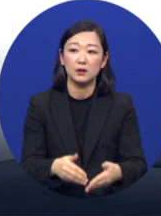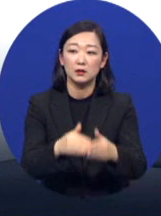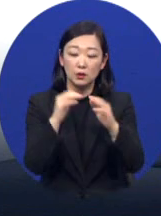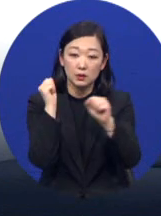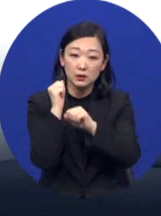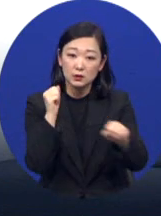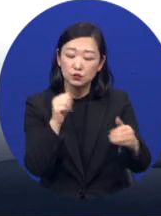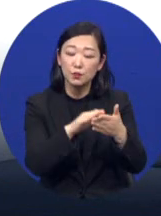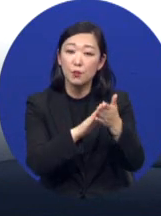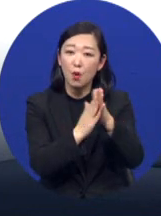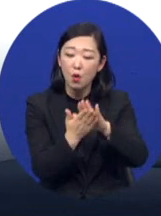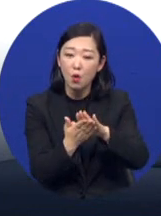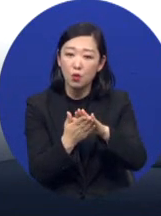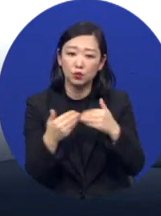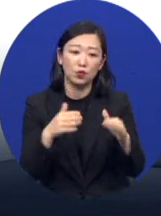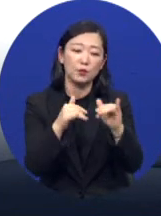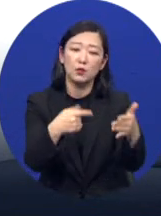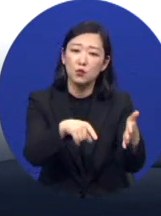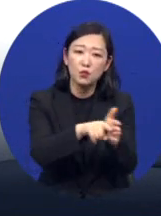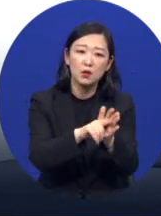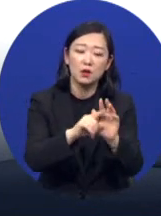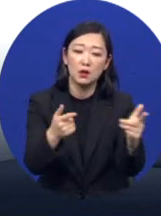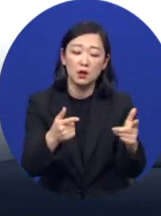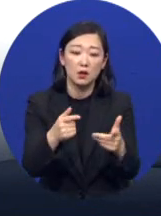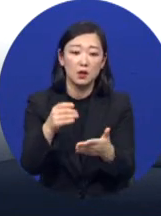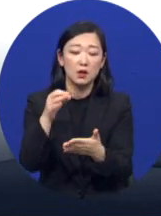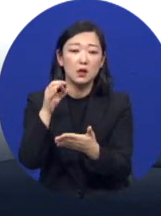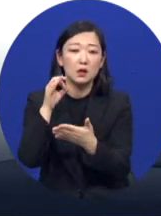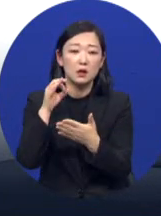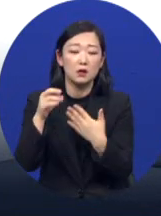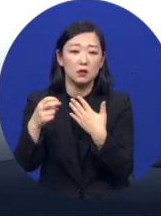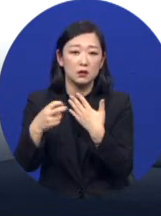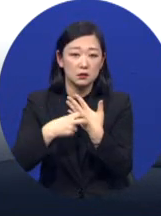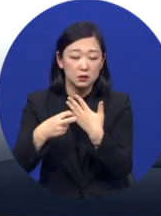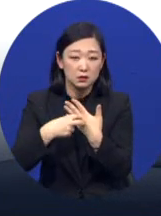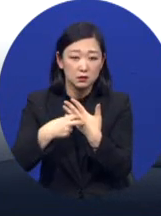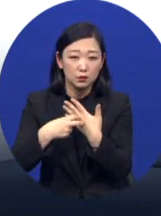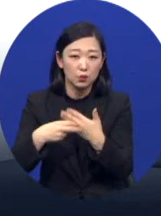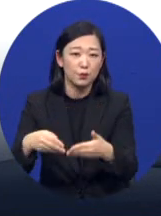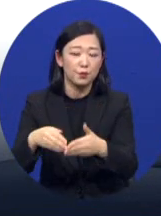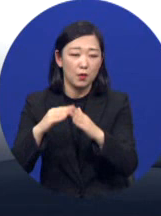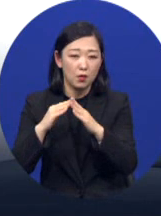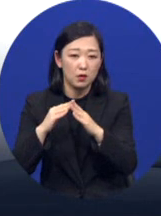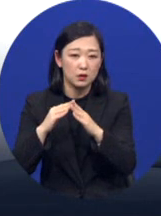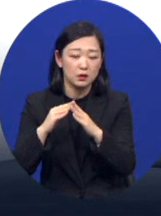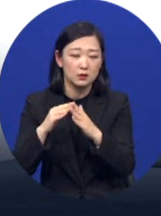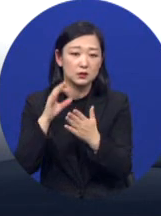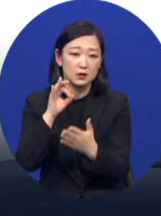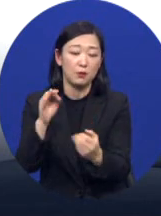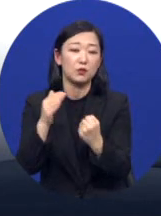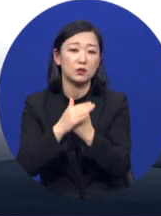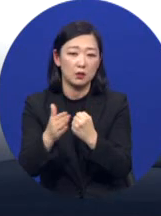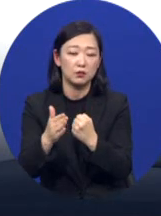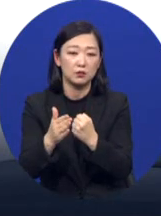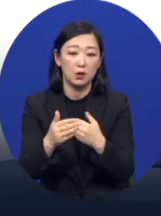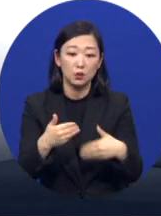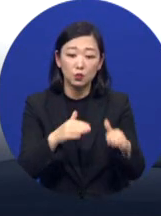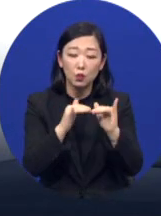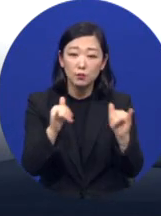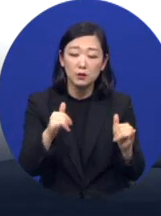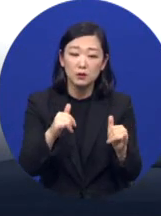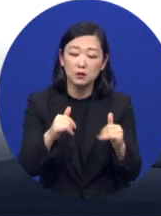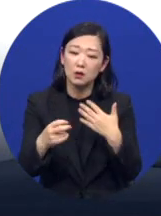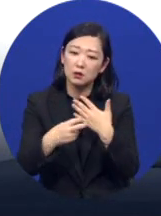제주도민들을 위해서가 아니라 의료 자본을 위해서 지금 진행이 되는 과정이 있어서 사실상 제주도민의